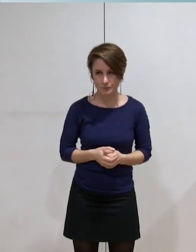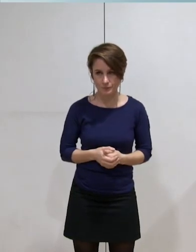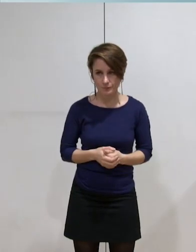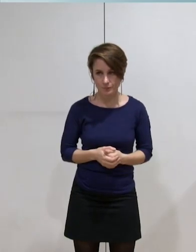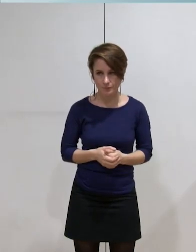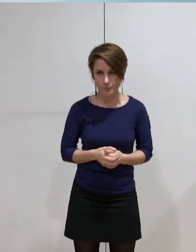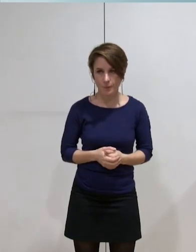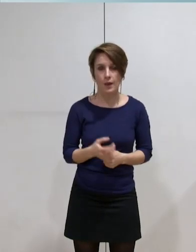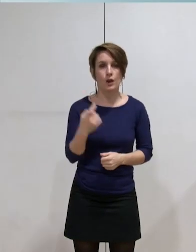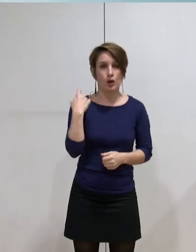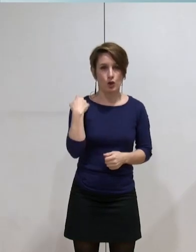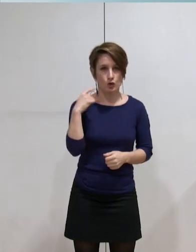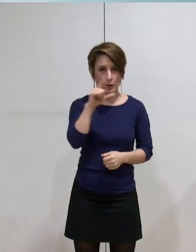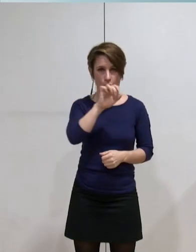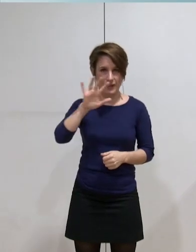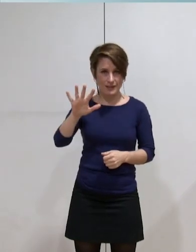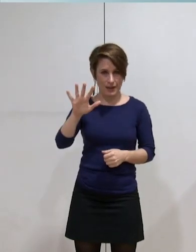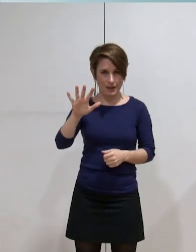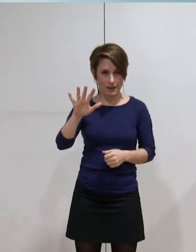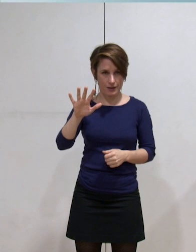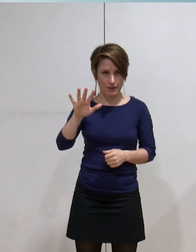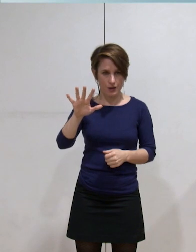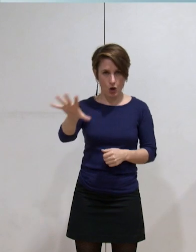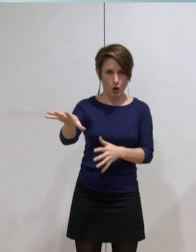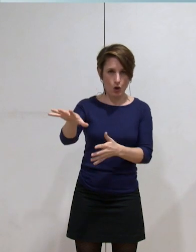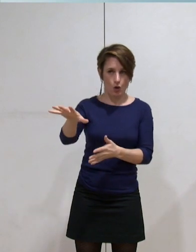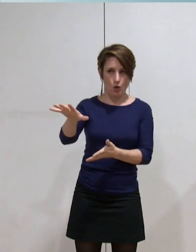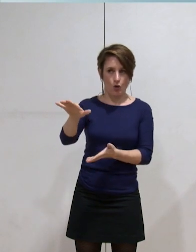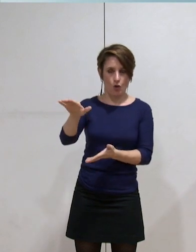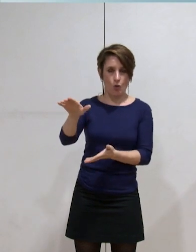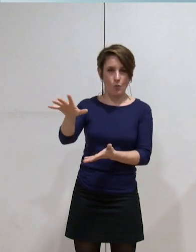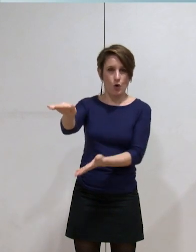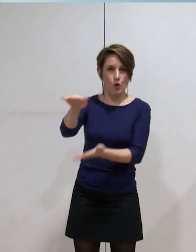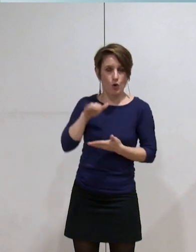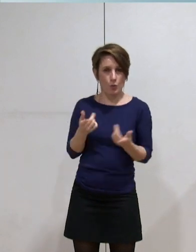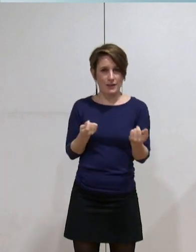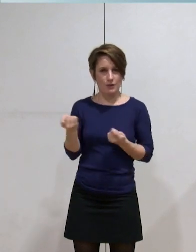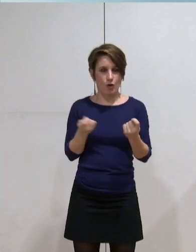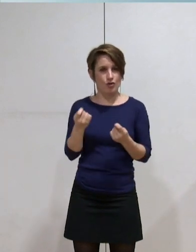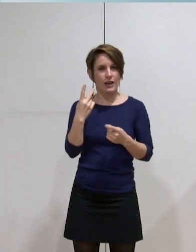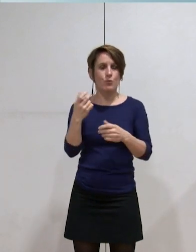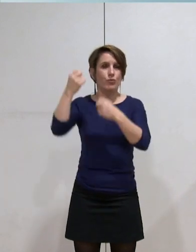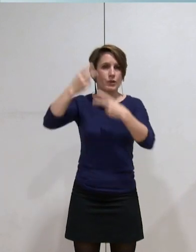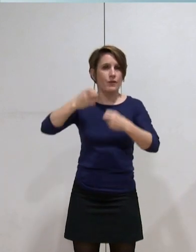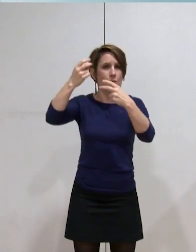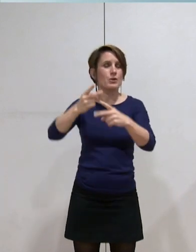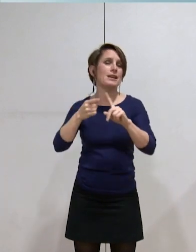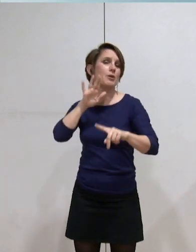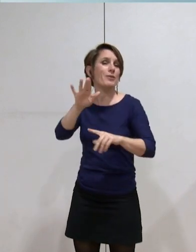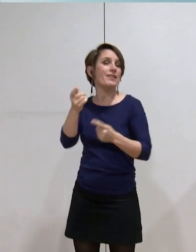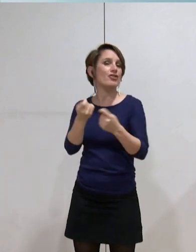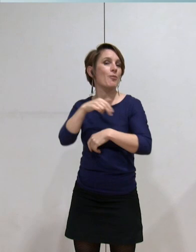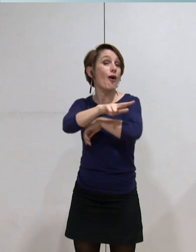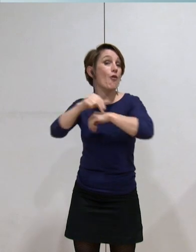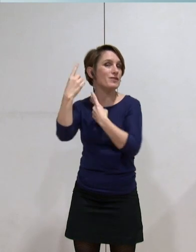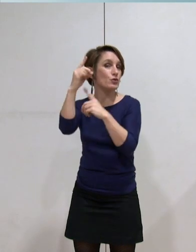la 25 reprise en régie donc de l'événentiel exercé par l'Office du Tourisme qui ne